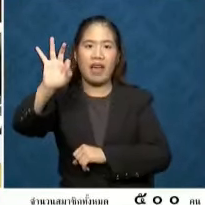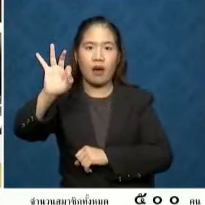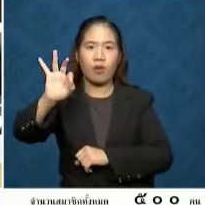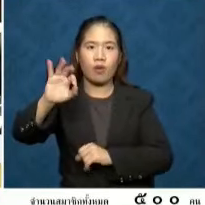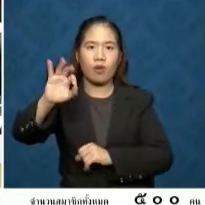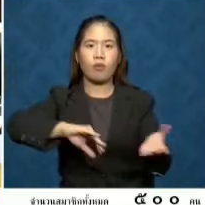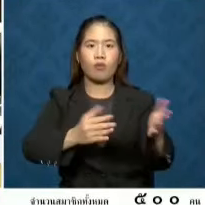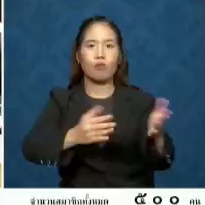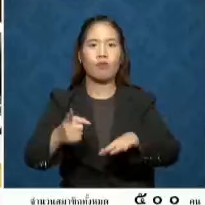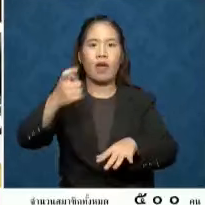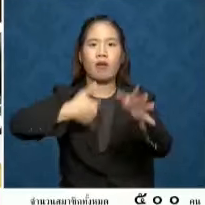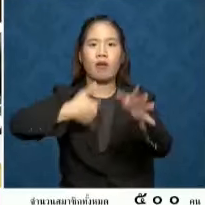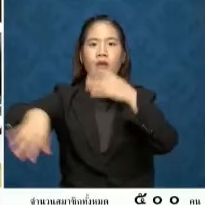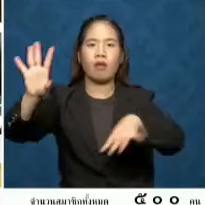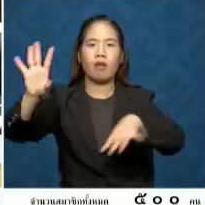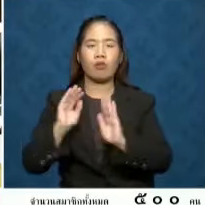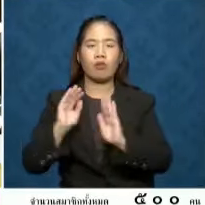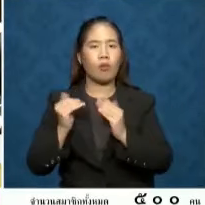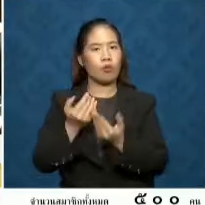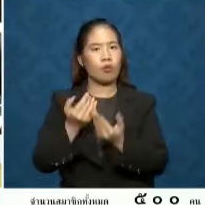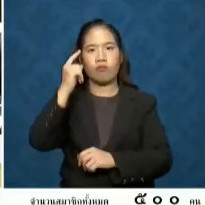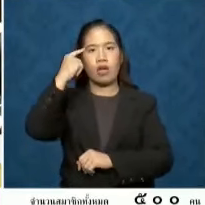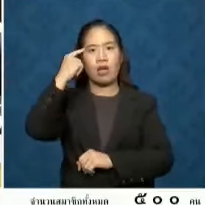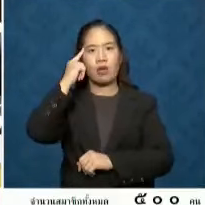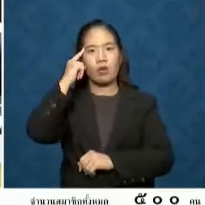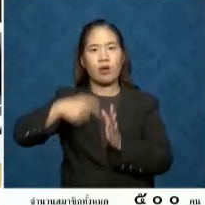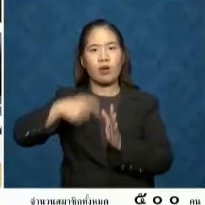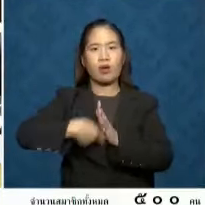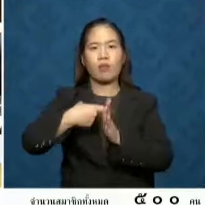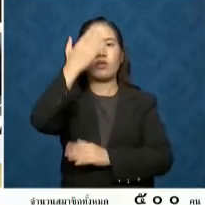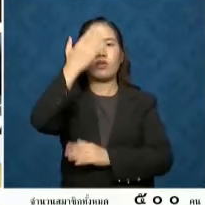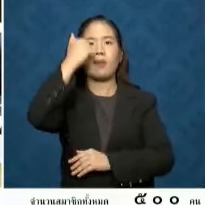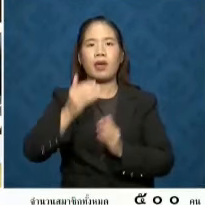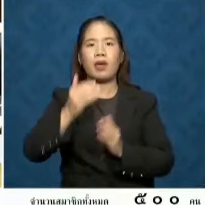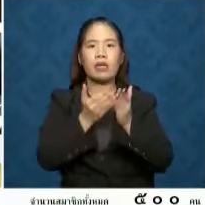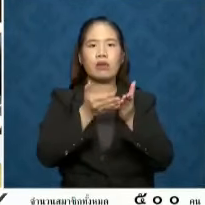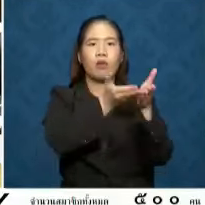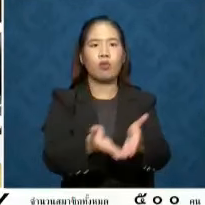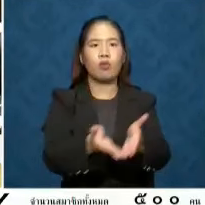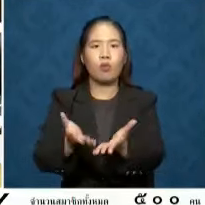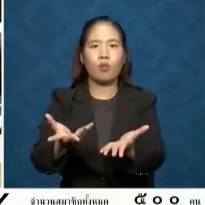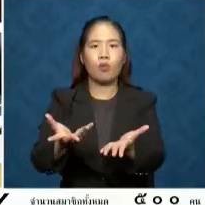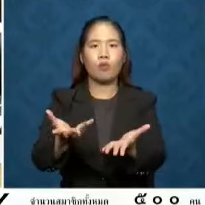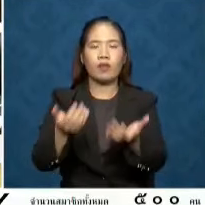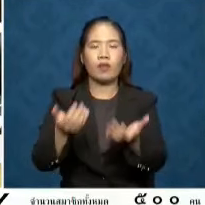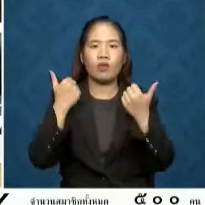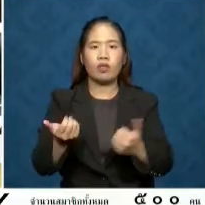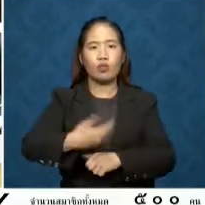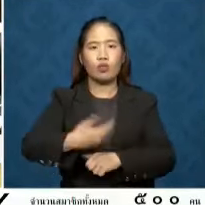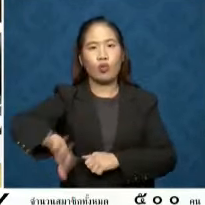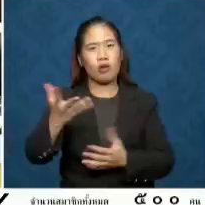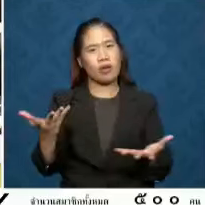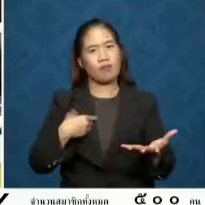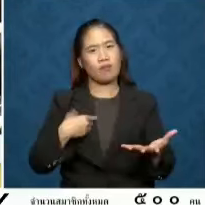ขายังไม่รู้สาเหตุว่าอะไรพลากคนที่เขารักไปตลอดกาลพวกท่านยังจะกล้าเล่นปลาหี่บนความตายของพวกเขา